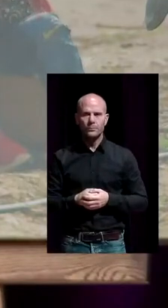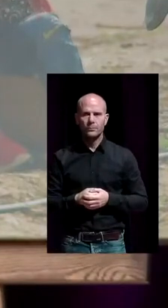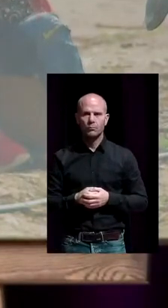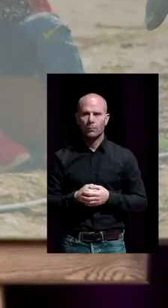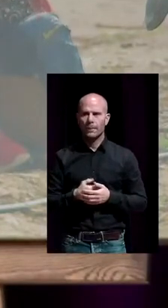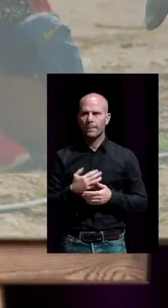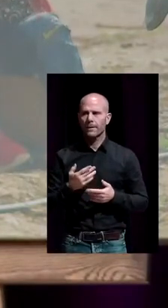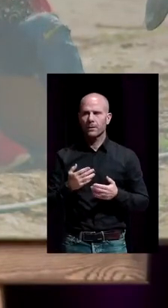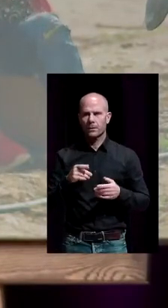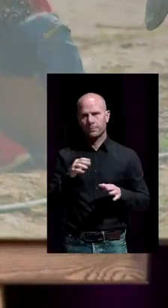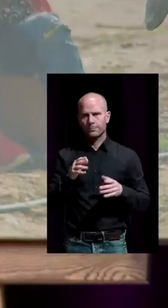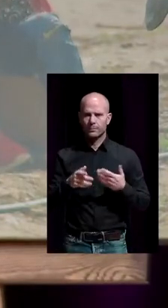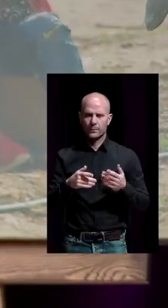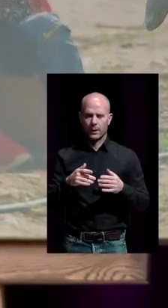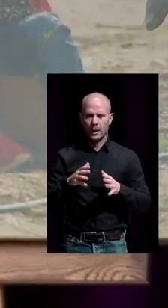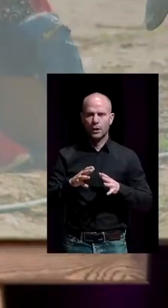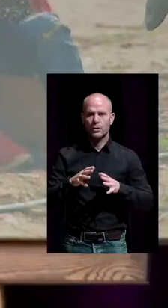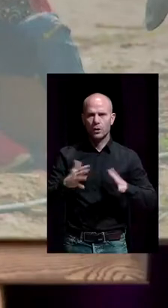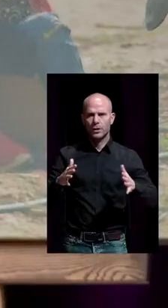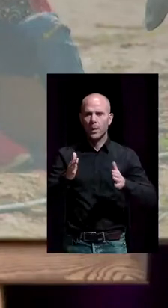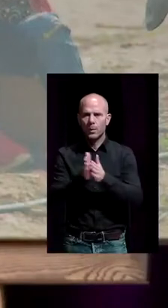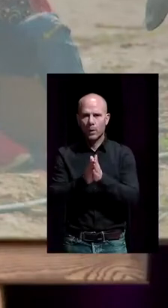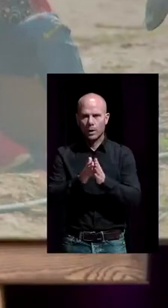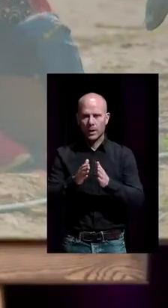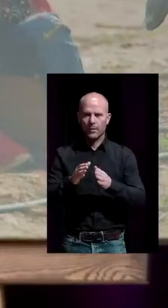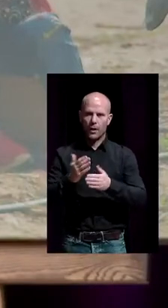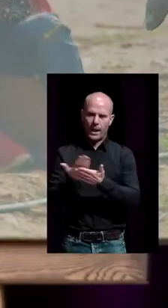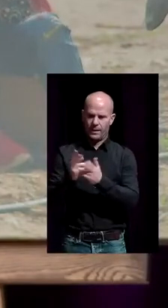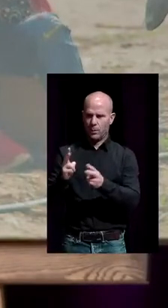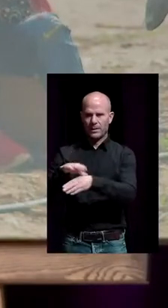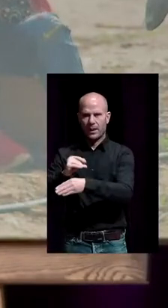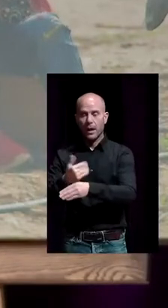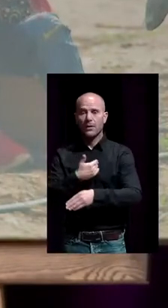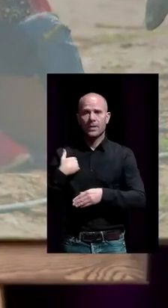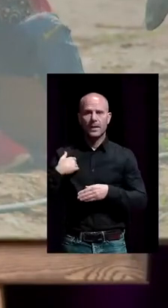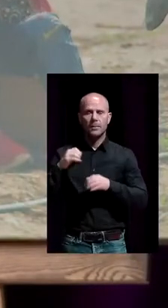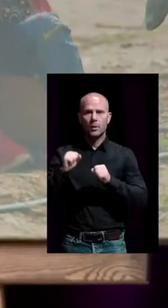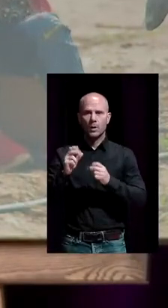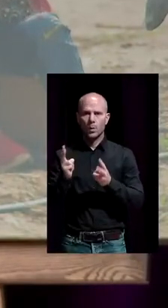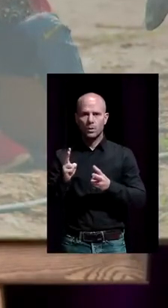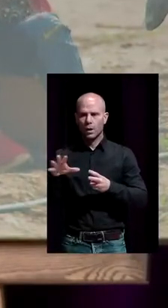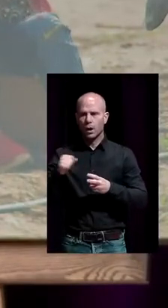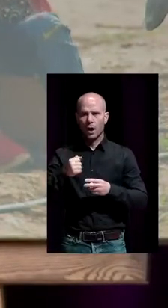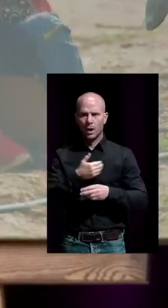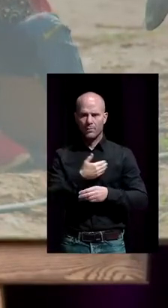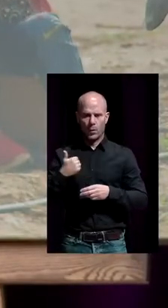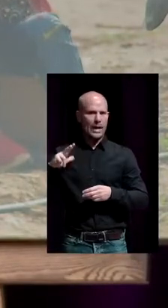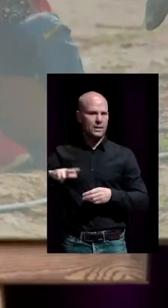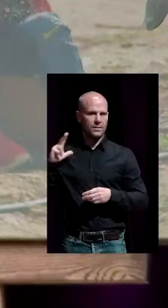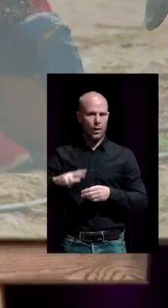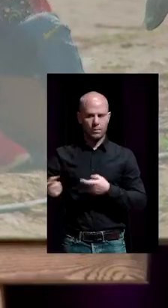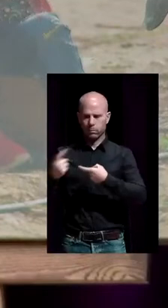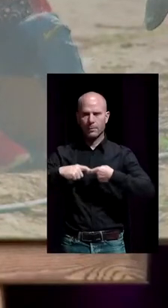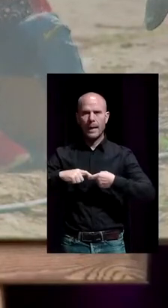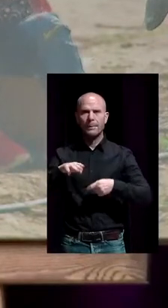apropå det här med att den största utmaningen för länder som Sverige också är att vi måste ta vårt ansvar när det gäller miljö